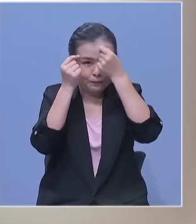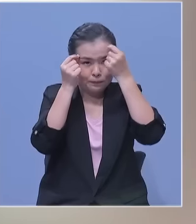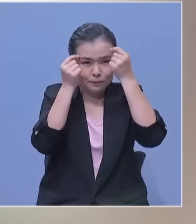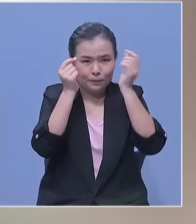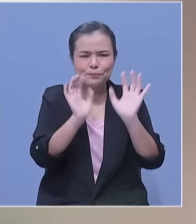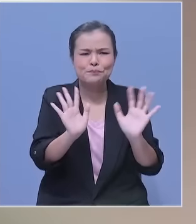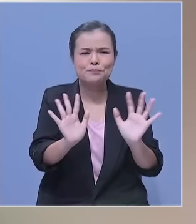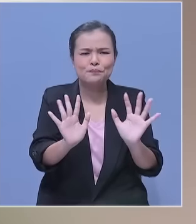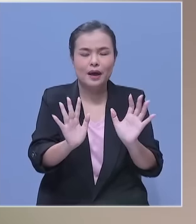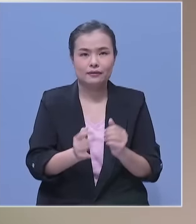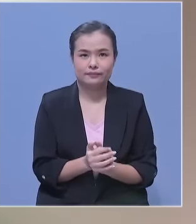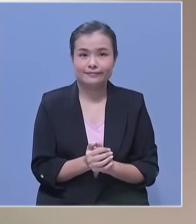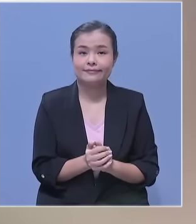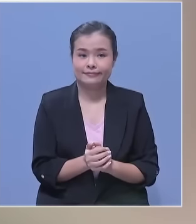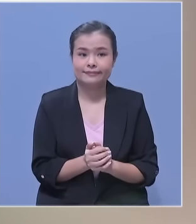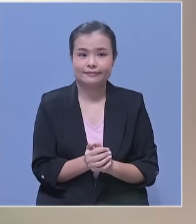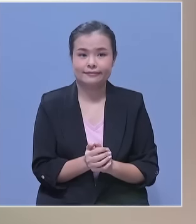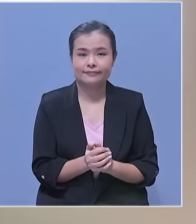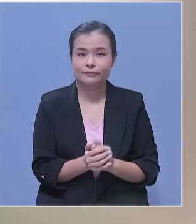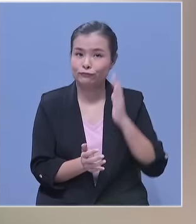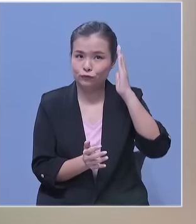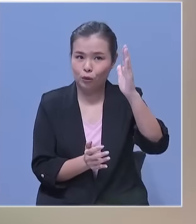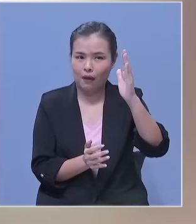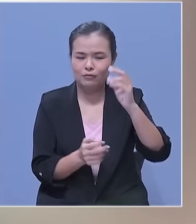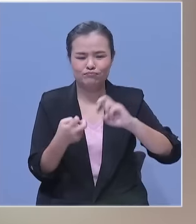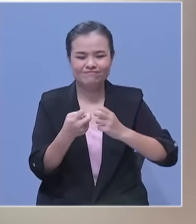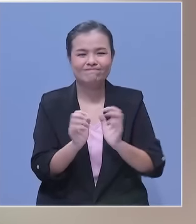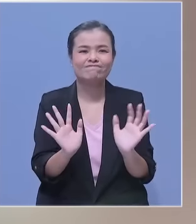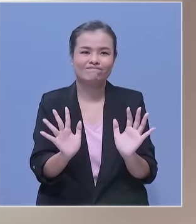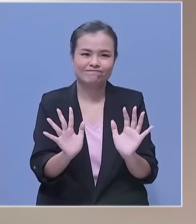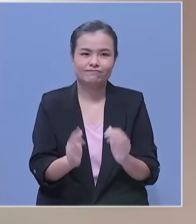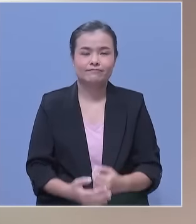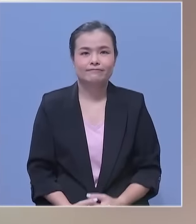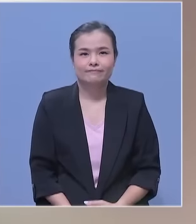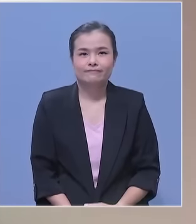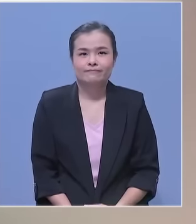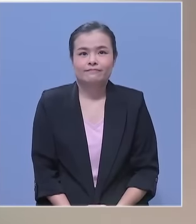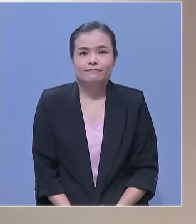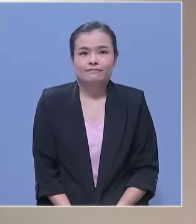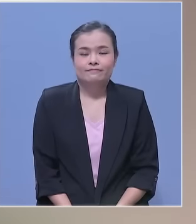ไม่เกี่ยวหลังจากนี้ก็หวังว่าจะไม่มีเหตุการณ์แบบนี้อีกนะคะ